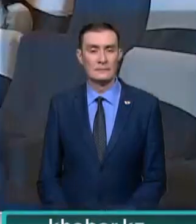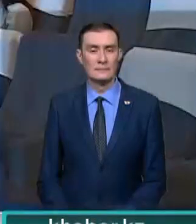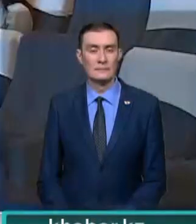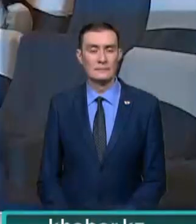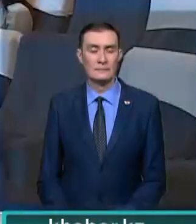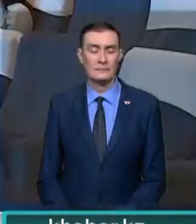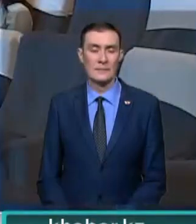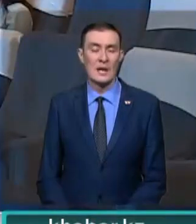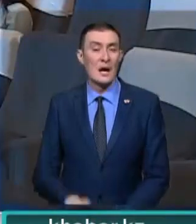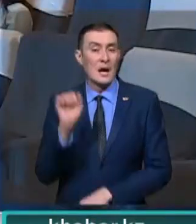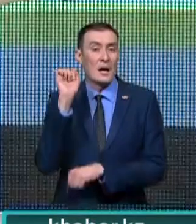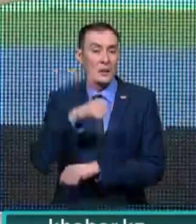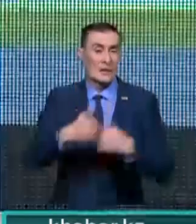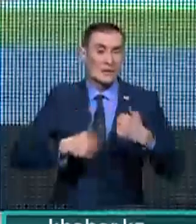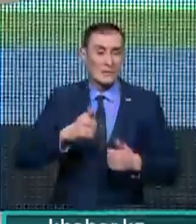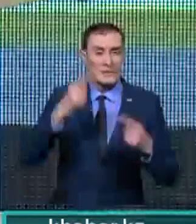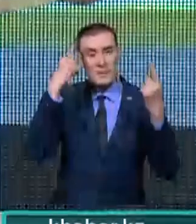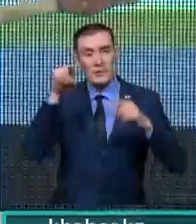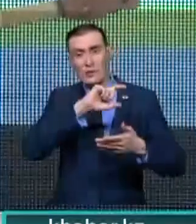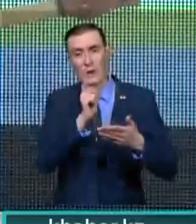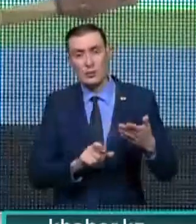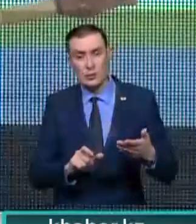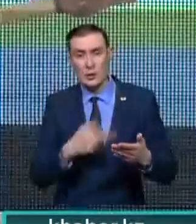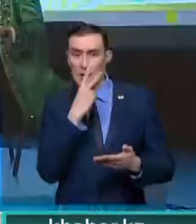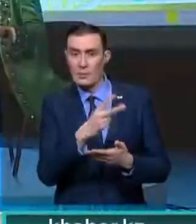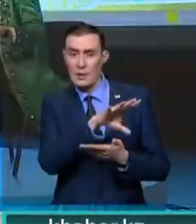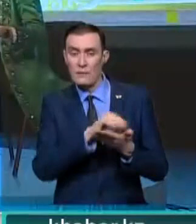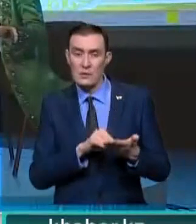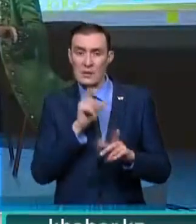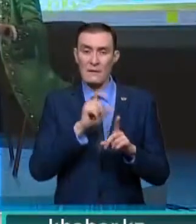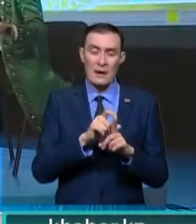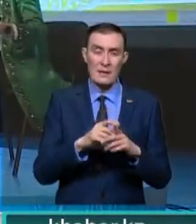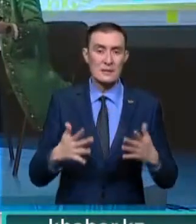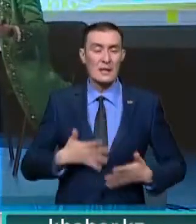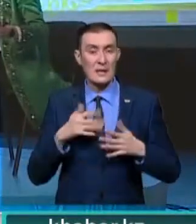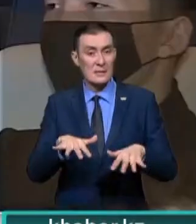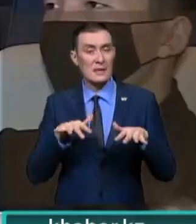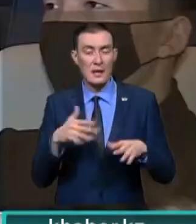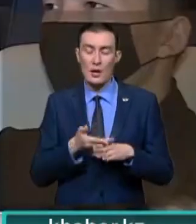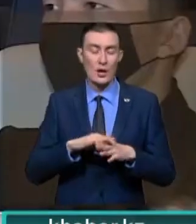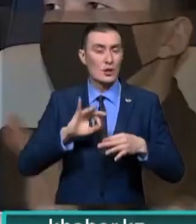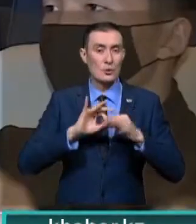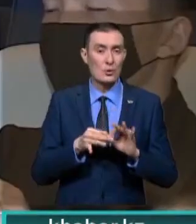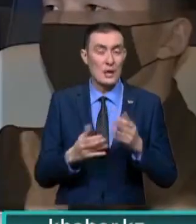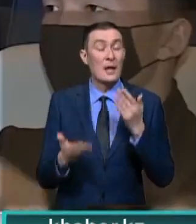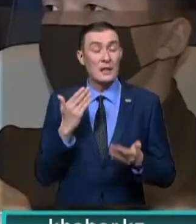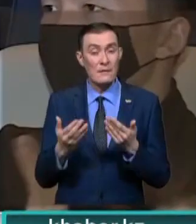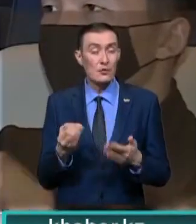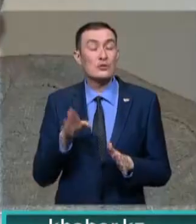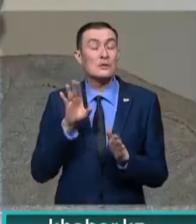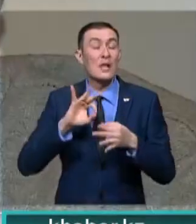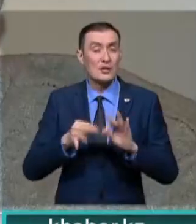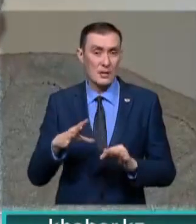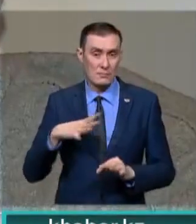одолеть соперника импровизируя на ходу реагируя на его слова и настроение зала испытания не из легких наверное еще тяжелее